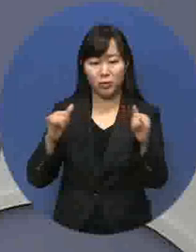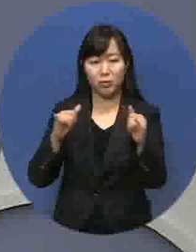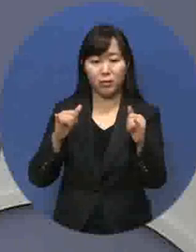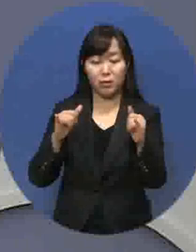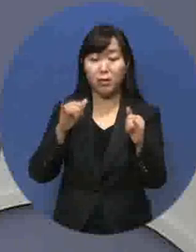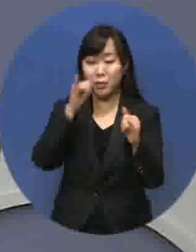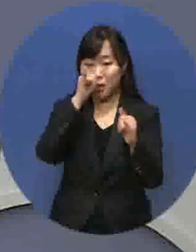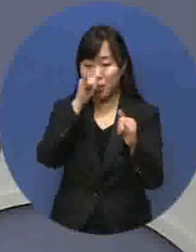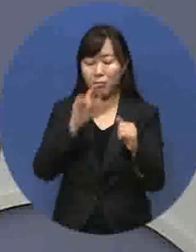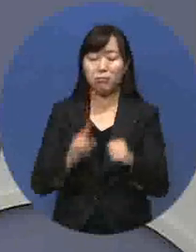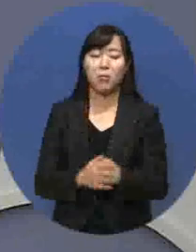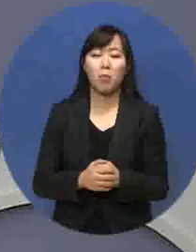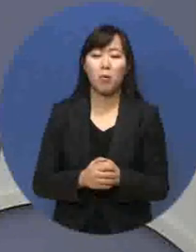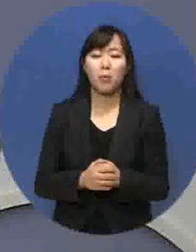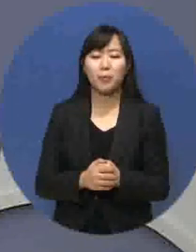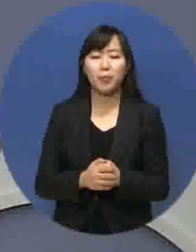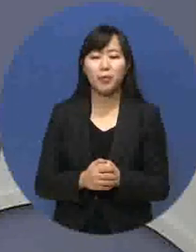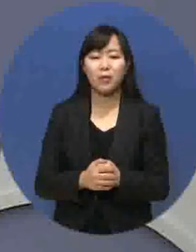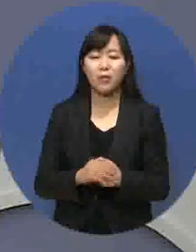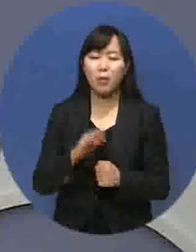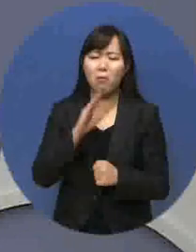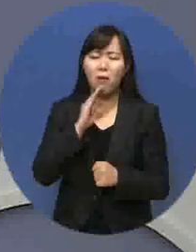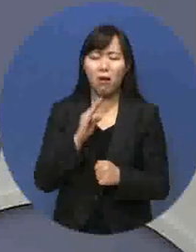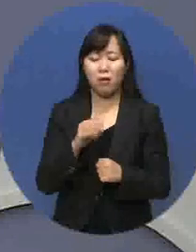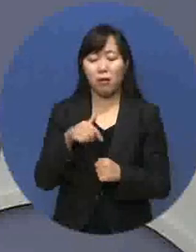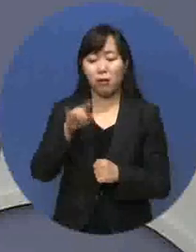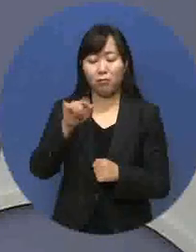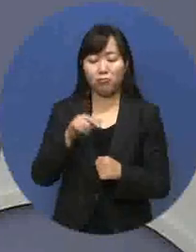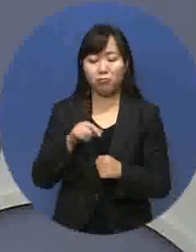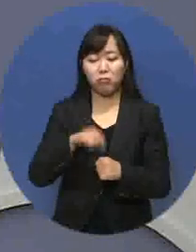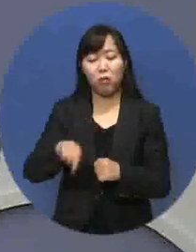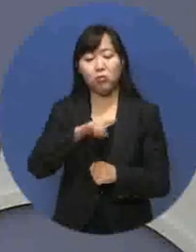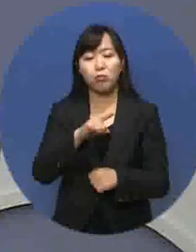오히려 한반도 문제에 대해서 굉장히 객관적으로